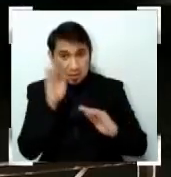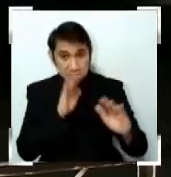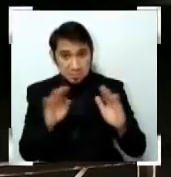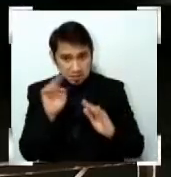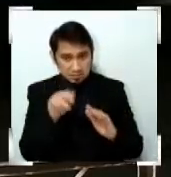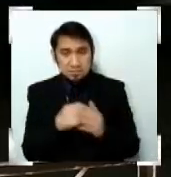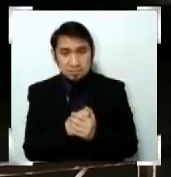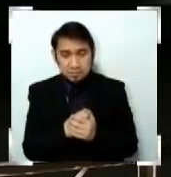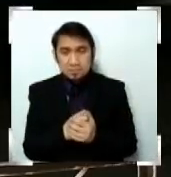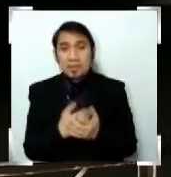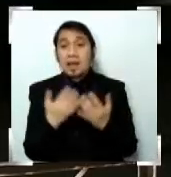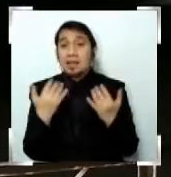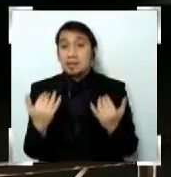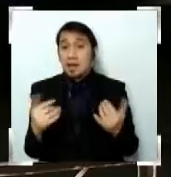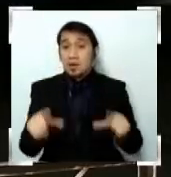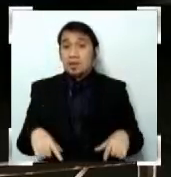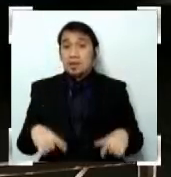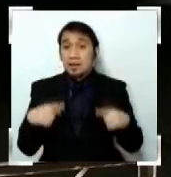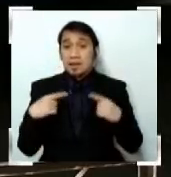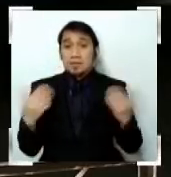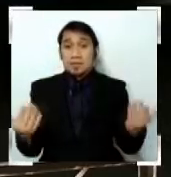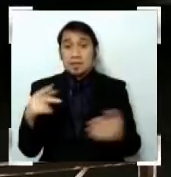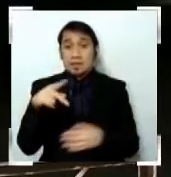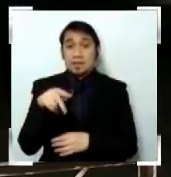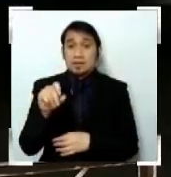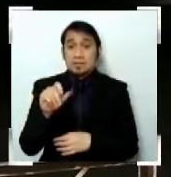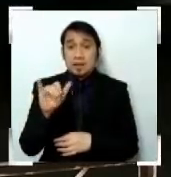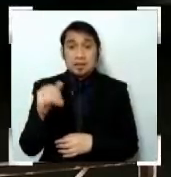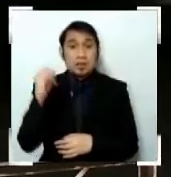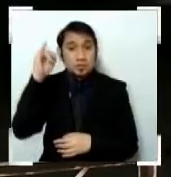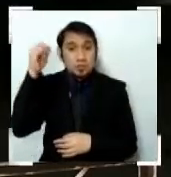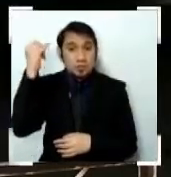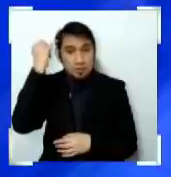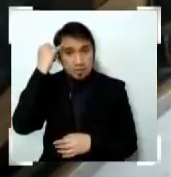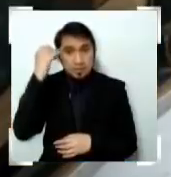Live mula rito sa Pasay City, ako si Jonathan Andal, ang inyong saksi.